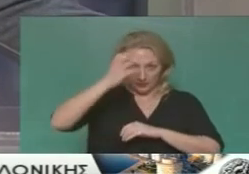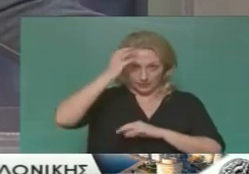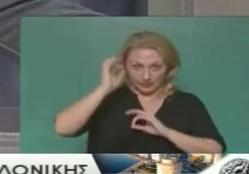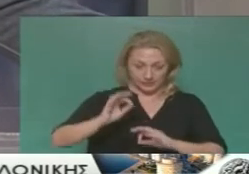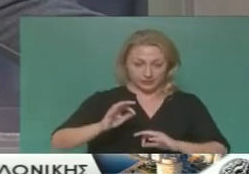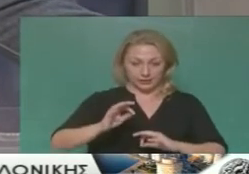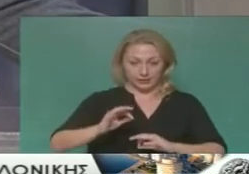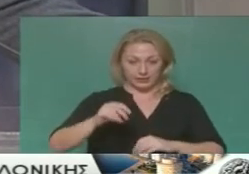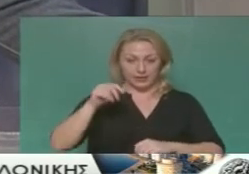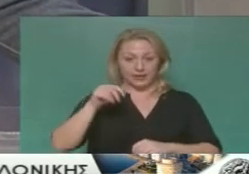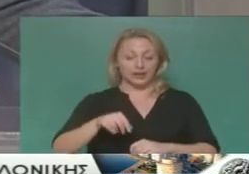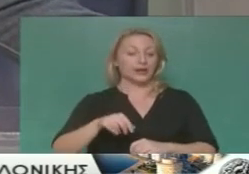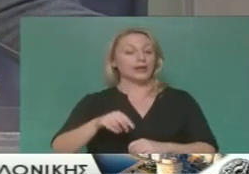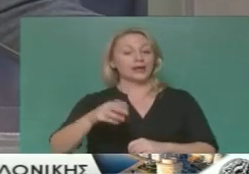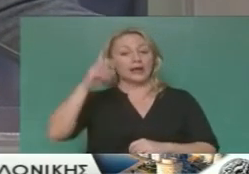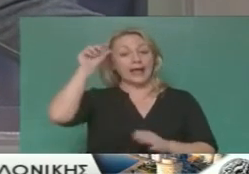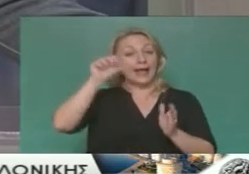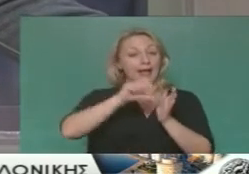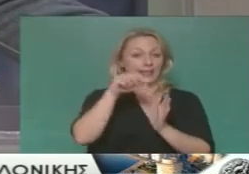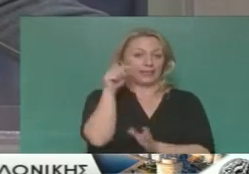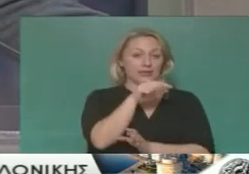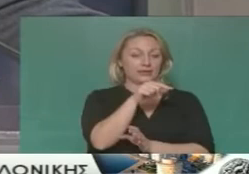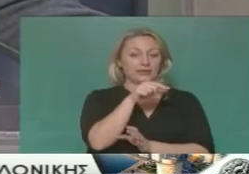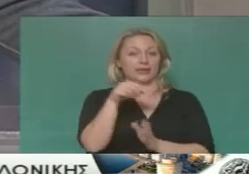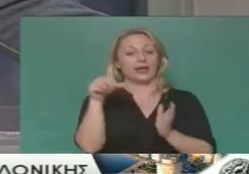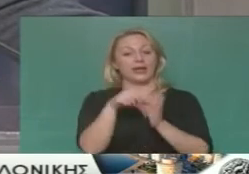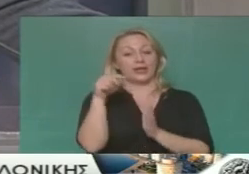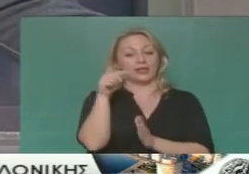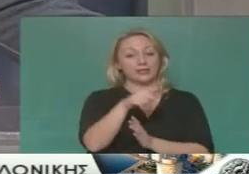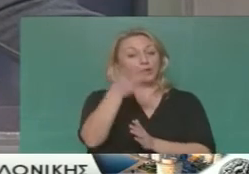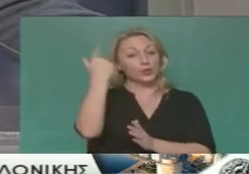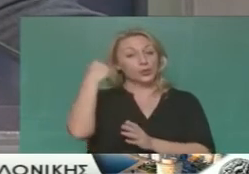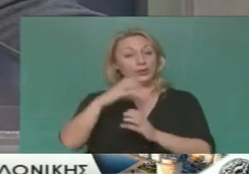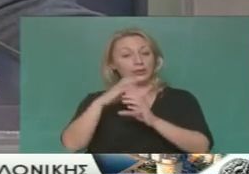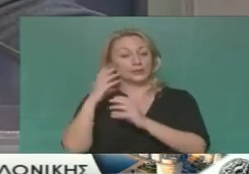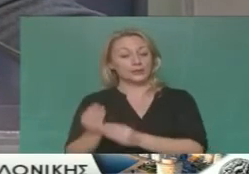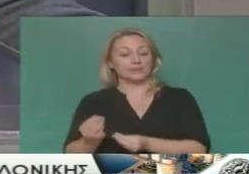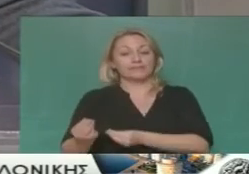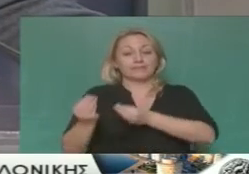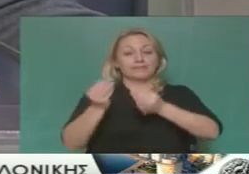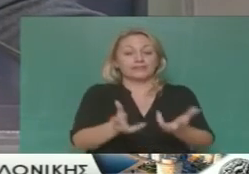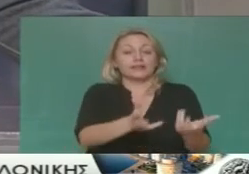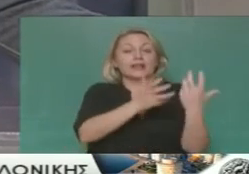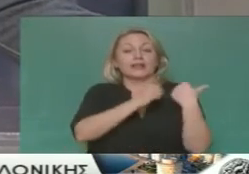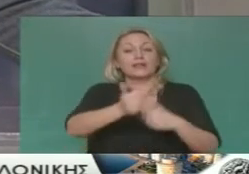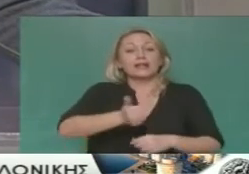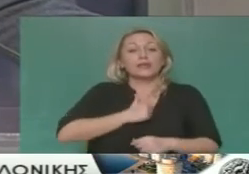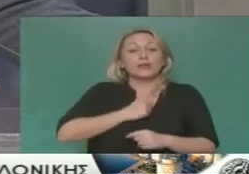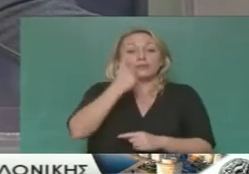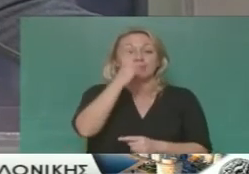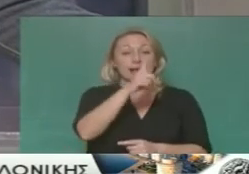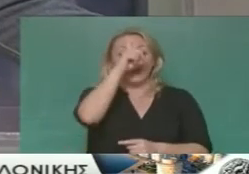με τη ΣΕΠ στην Αθήνα. Είχαν δώσει τότε τα λεωφορεία σε ιδιώτες με τη μόνη υποχρέωση,